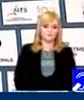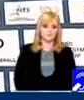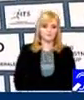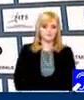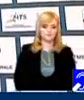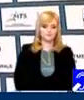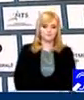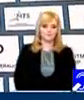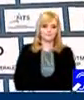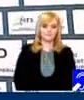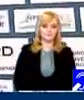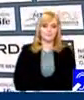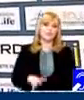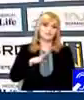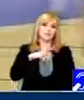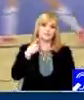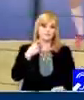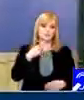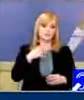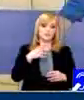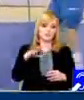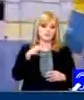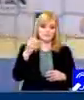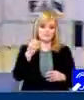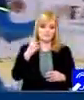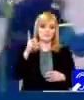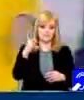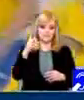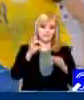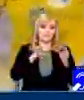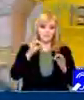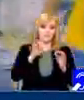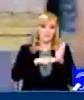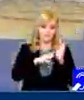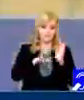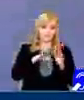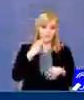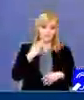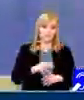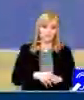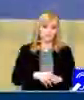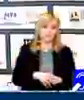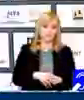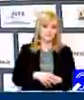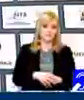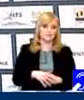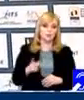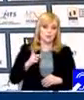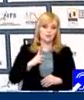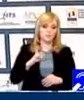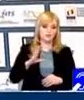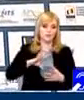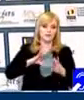în proporție de 80% reușit, era de așteptat, nu e niciun fel de surpriză această calificare. Sunt